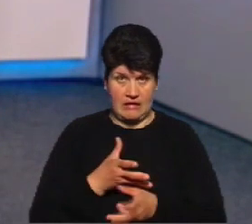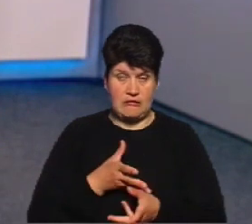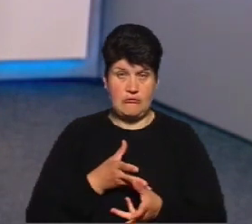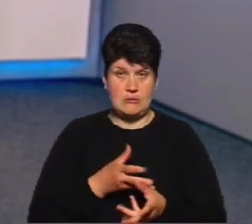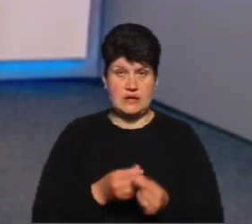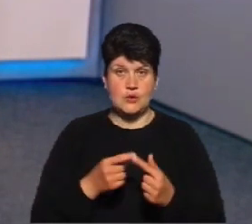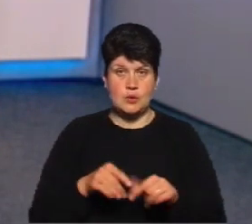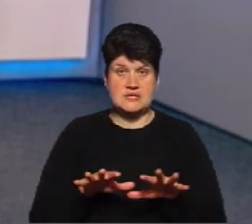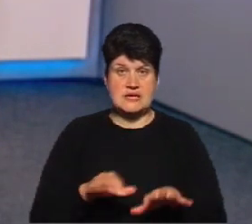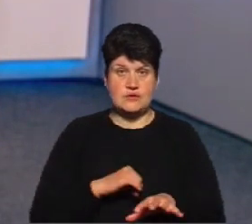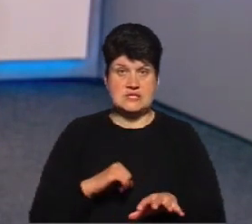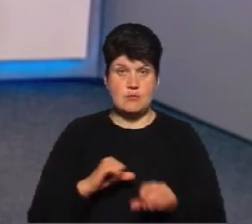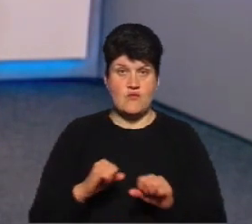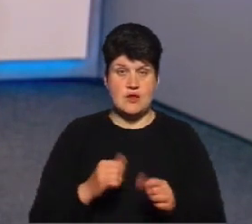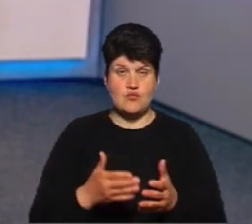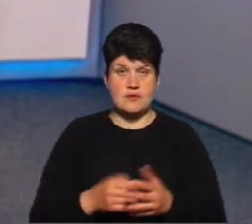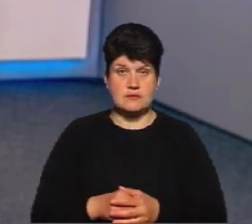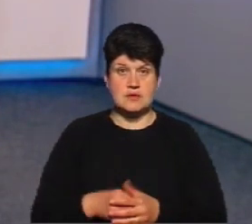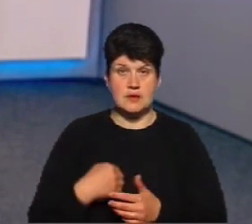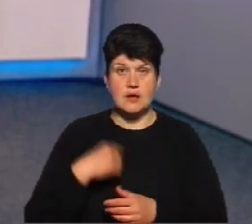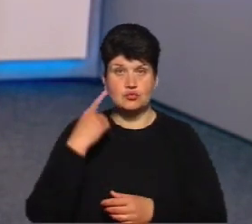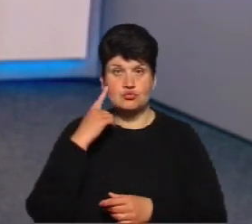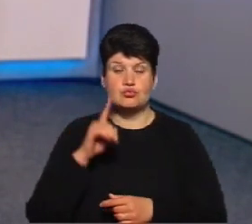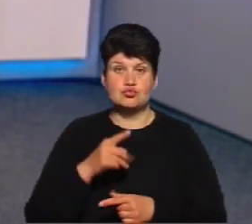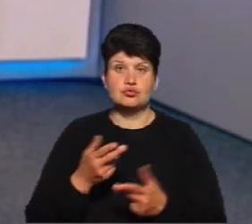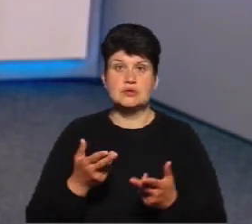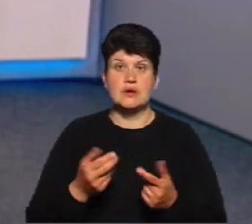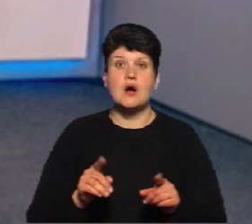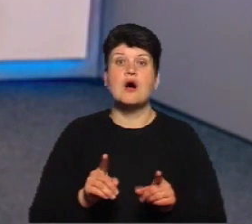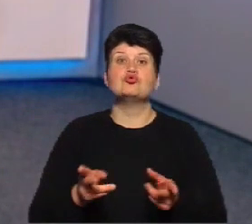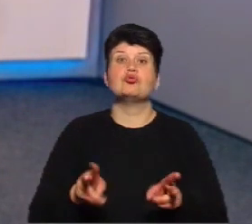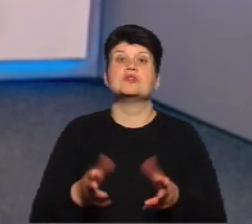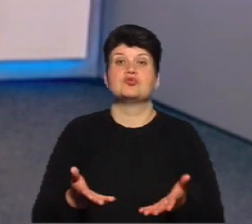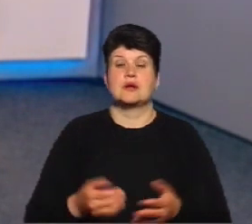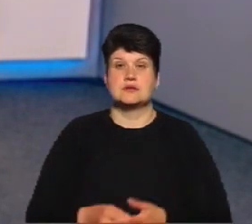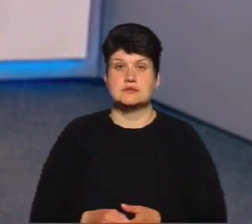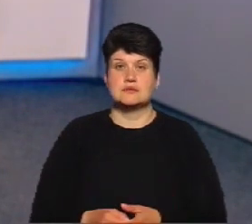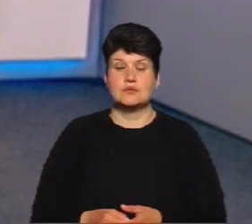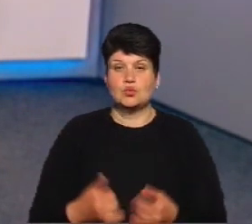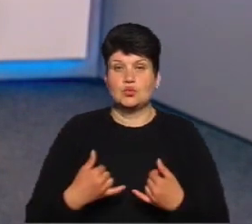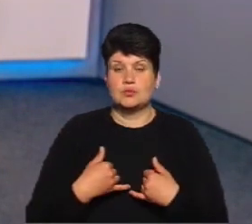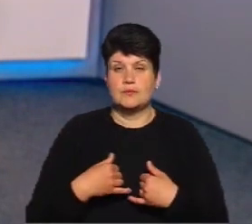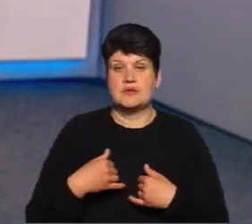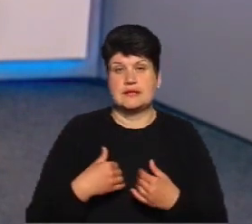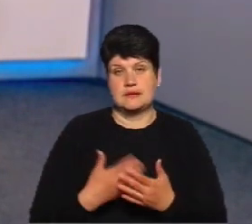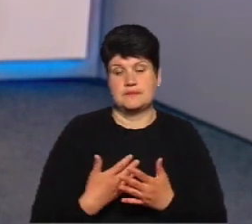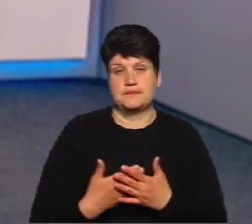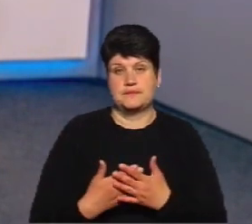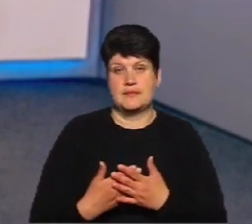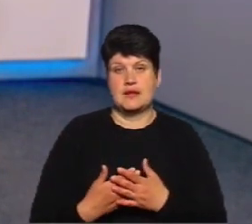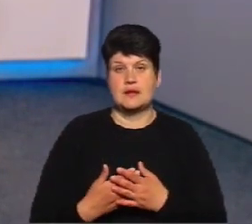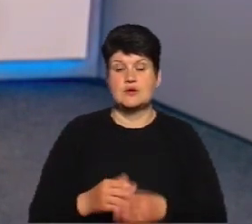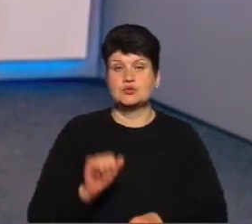місцевого самоврядування? Я думаю, що так. А що ж лишається в нас? Бо, скажімо, припинити